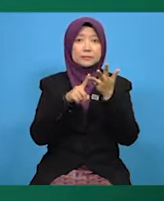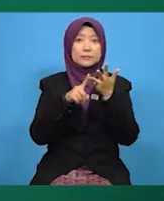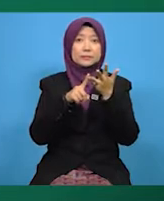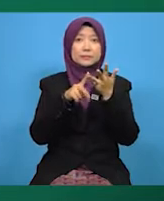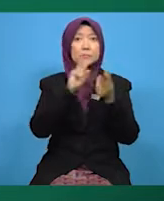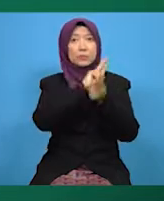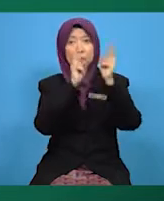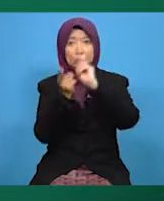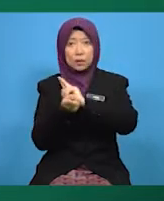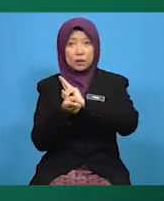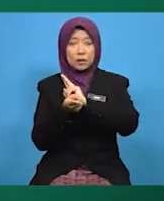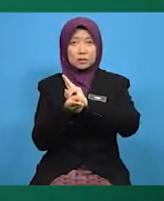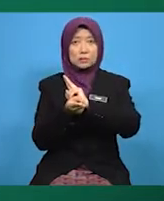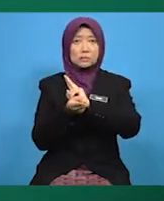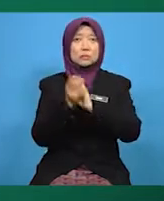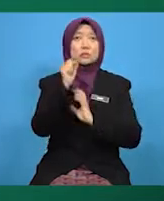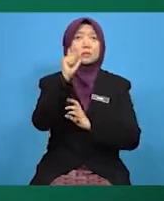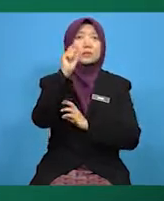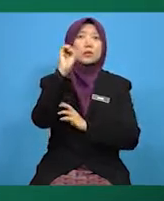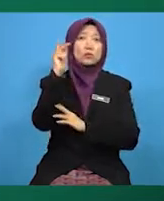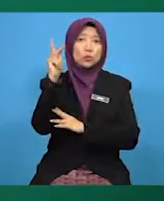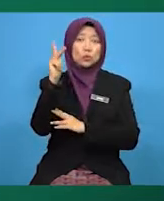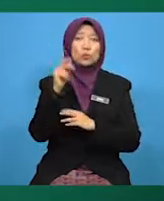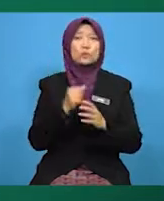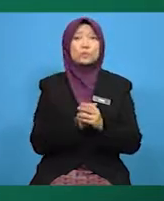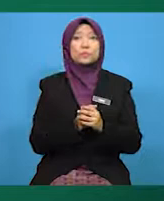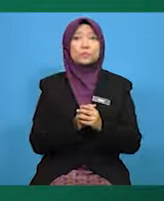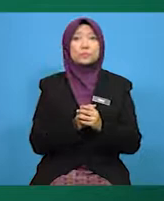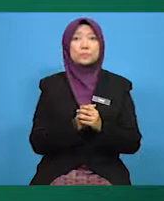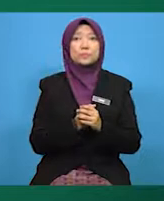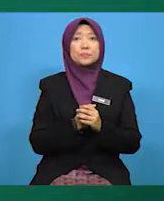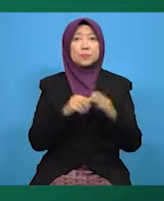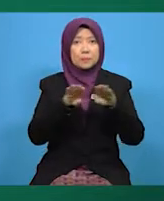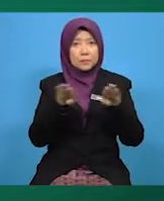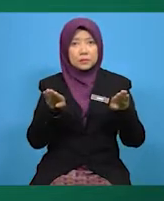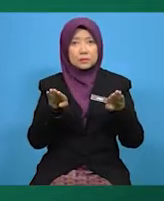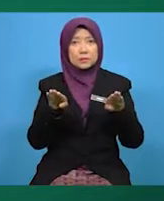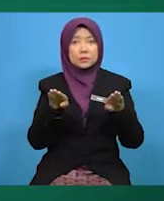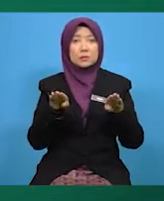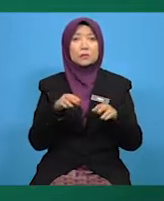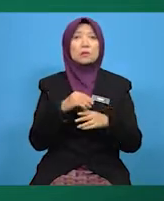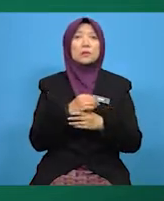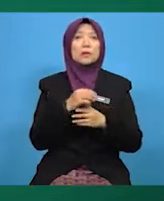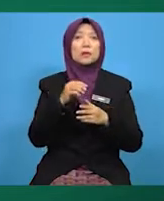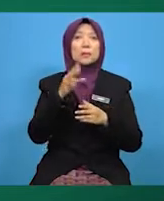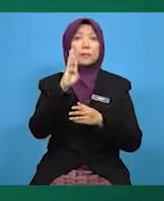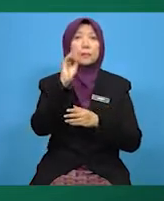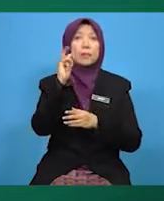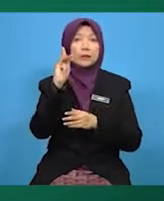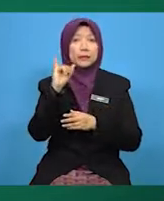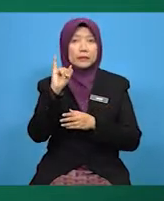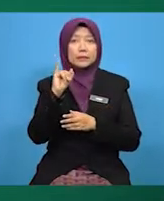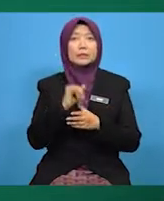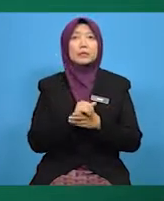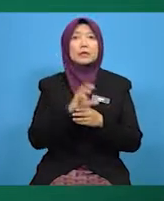ialah perubahan stok atau inventory, yang merupakan perbezaan antara baki stok yang tidak